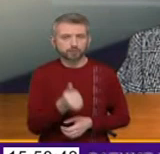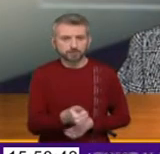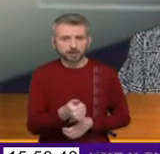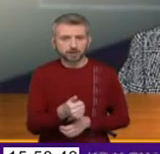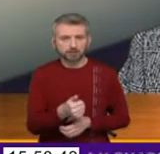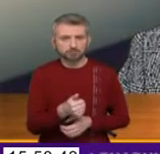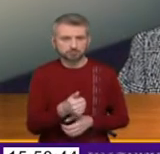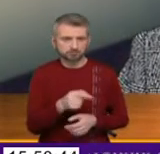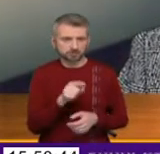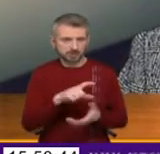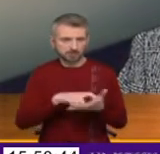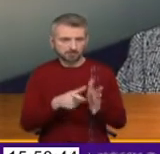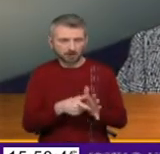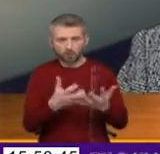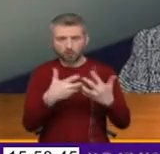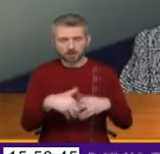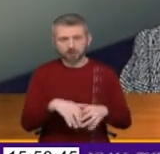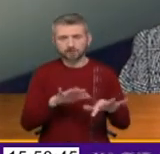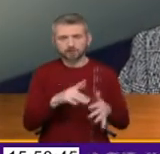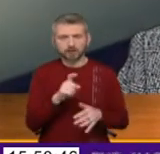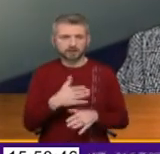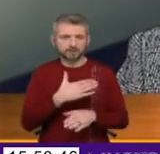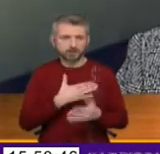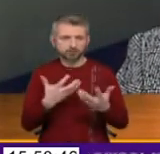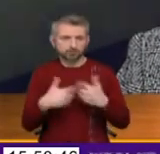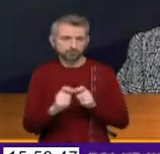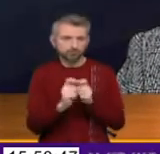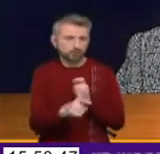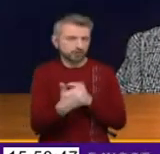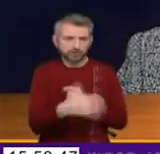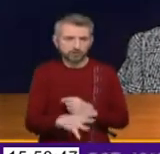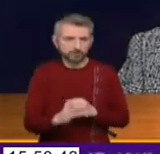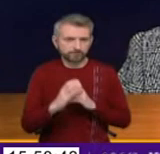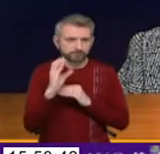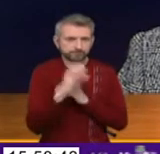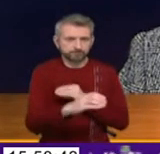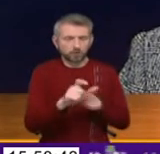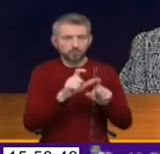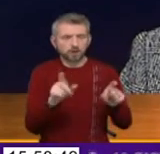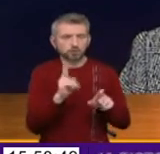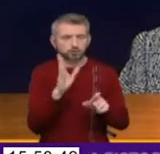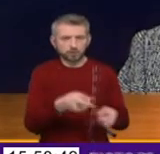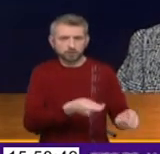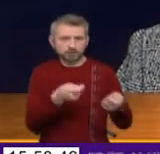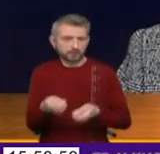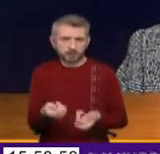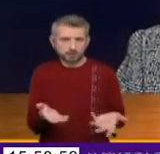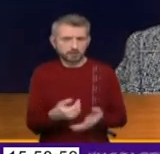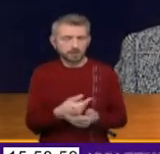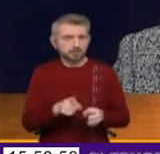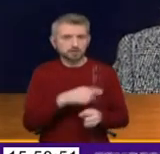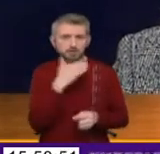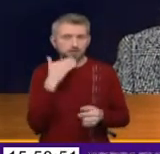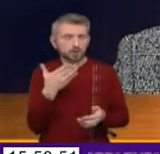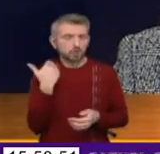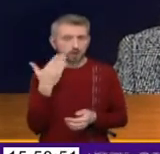цих функціональних кімнат відбувається просто з нашого рахунку, відповідно, на рахунок компанії, яка їх буде поставляти. Угу. Тобто це